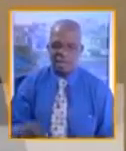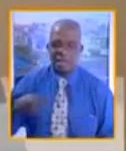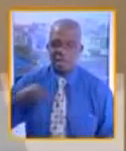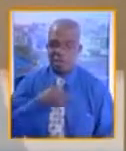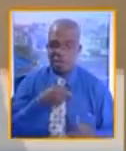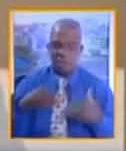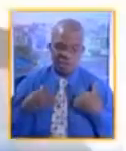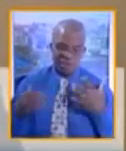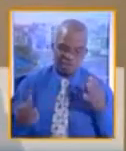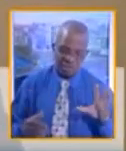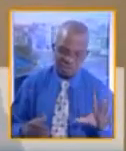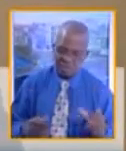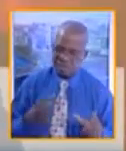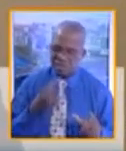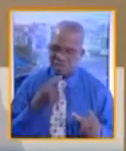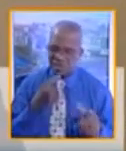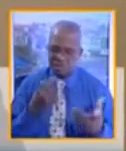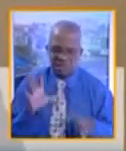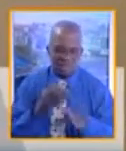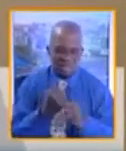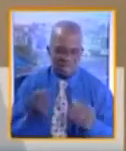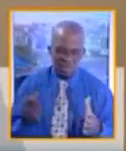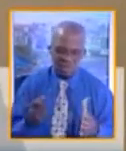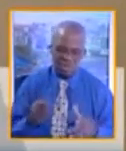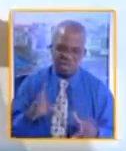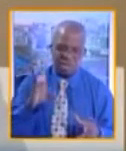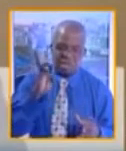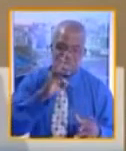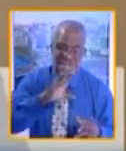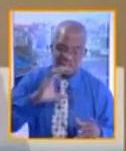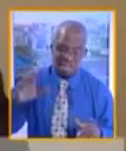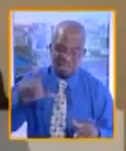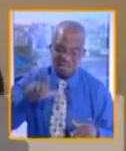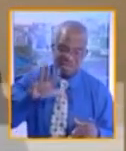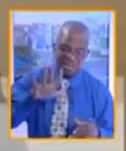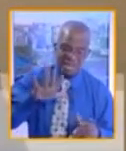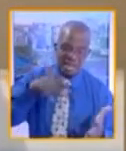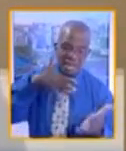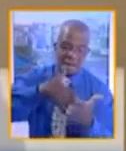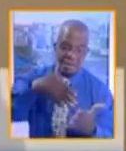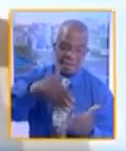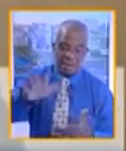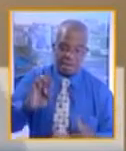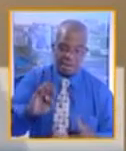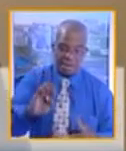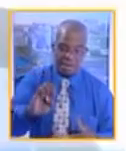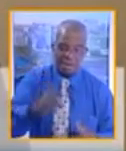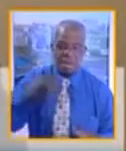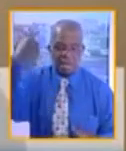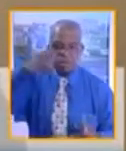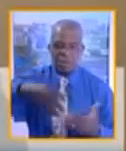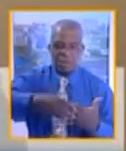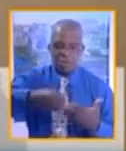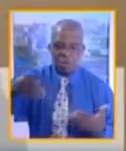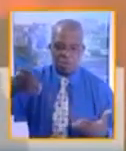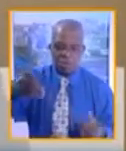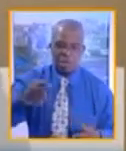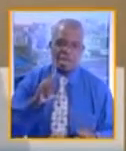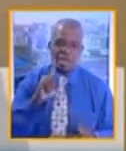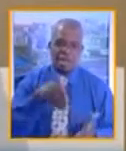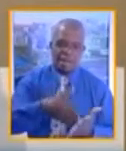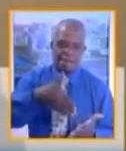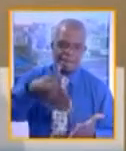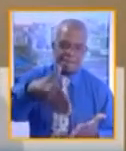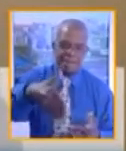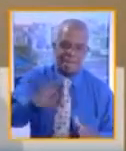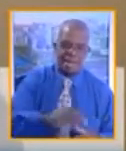montant spécifique en euros était de 625 millions donc, d'euros. Pour le dollar, nous étions partis pour 1,250